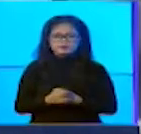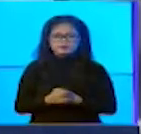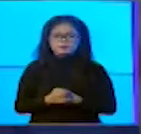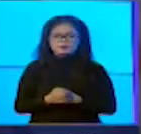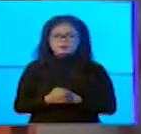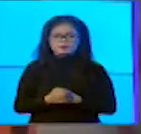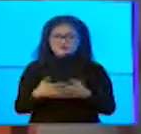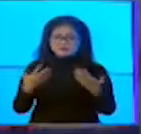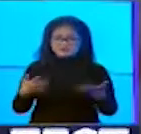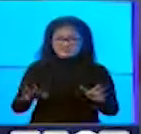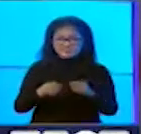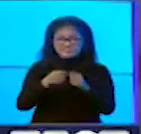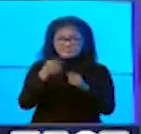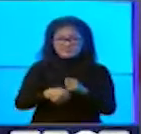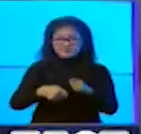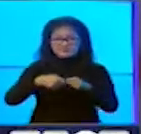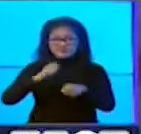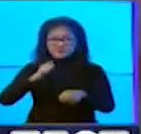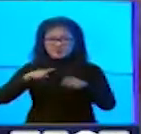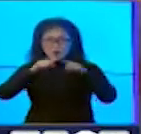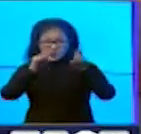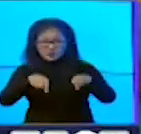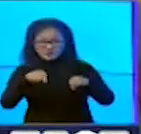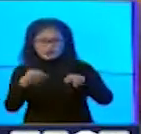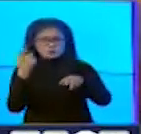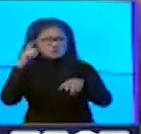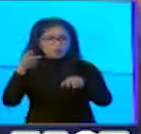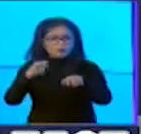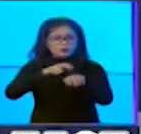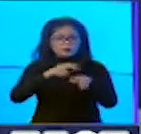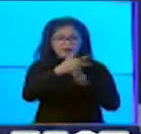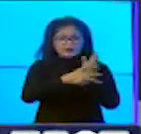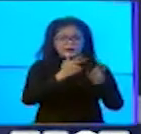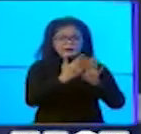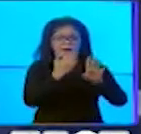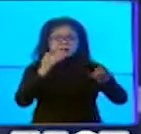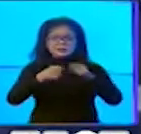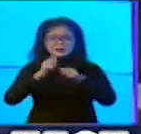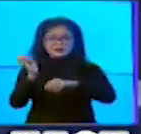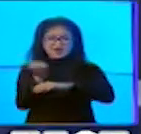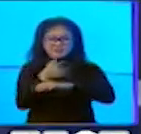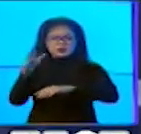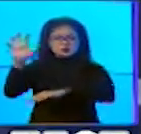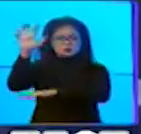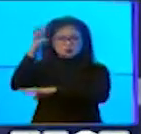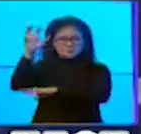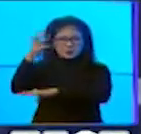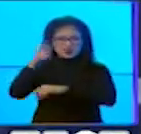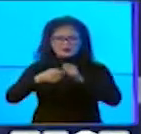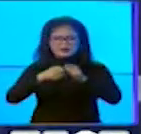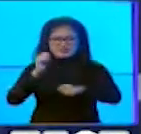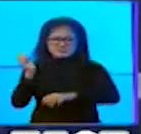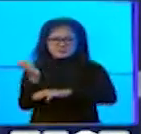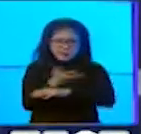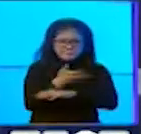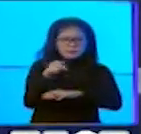Hai Setelah membeli tiket di loket calon penumpang kereta antre mengikuti rafita's di stasiun kereta api Jombang grafite sebelah